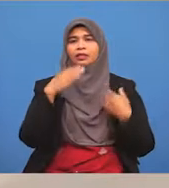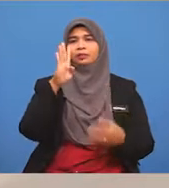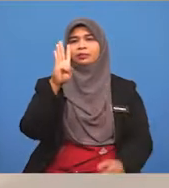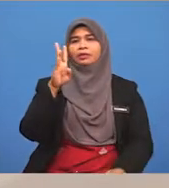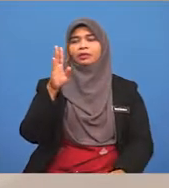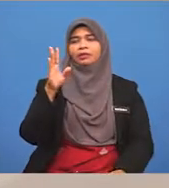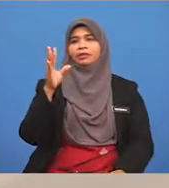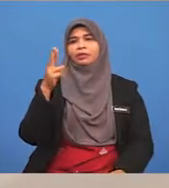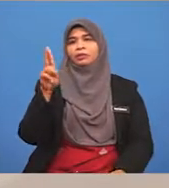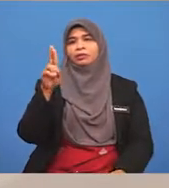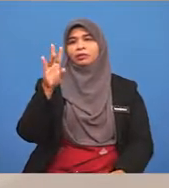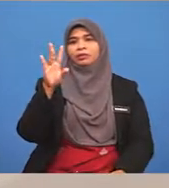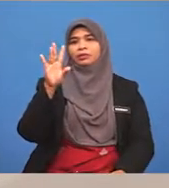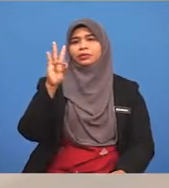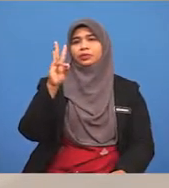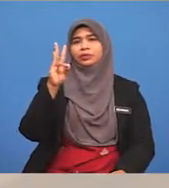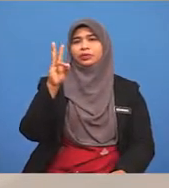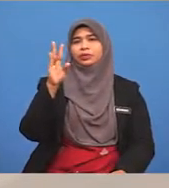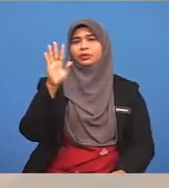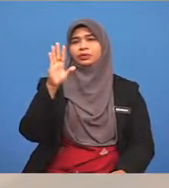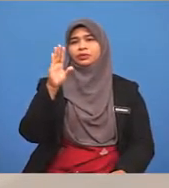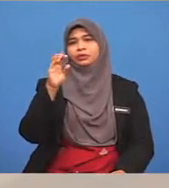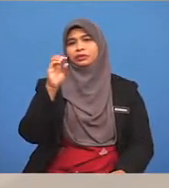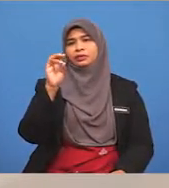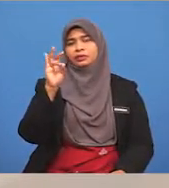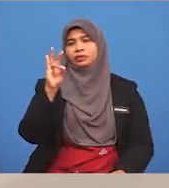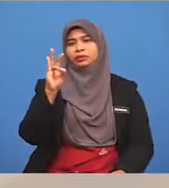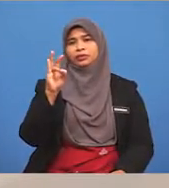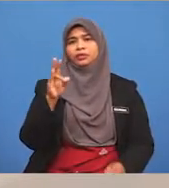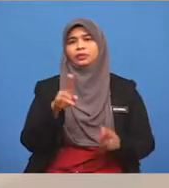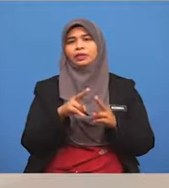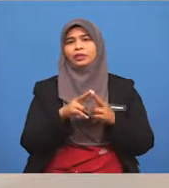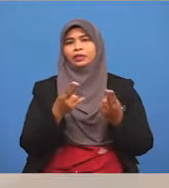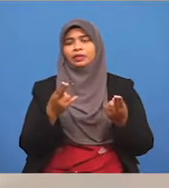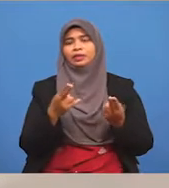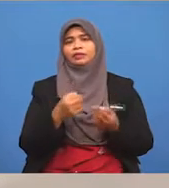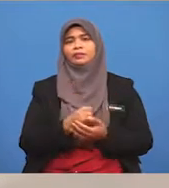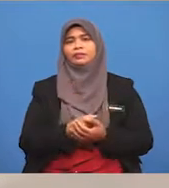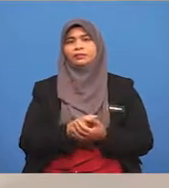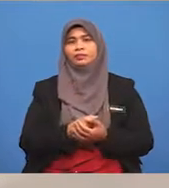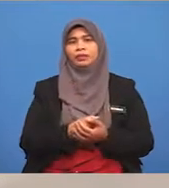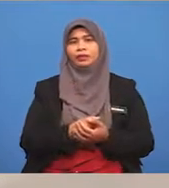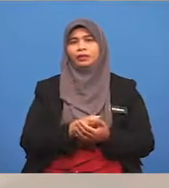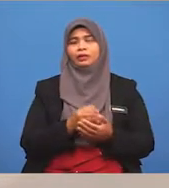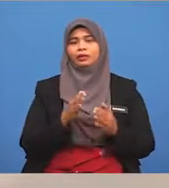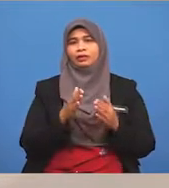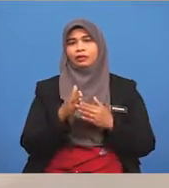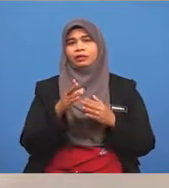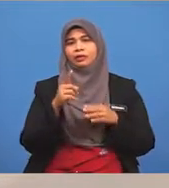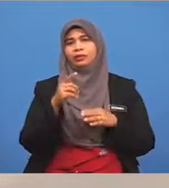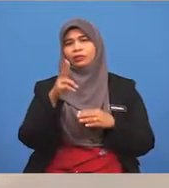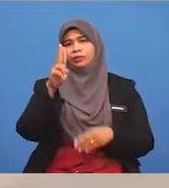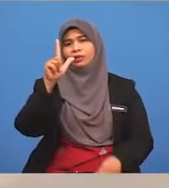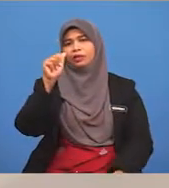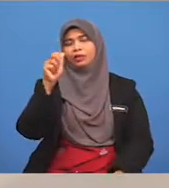4,107 buah hadis yang membicarakan tentang hadis yang diamalkan oleh ulama fiqh